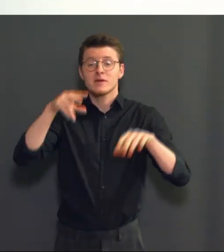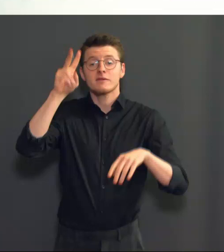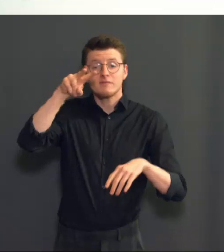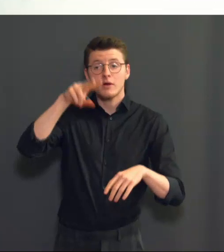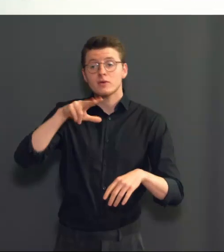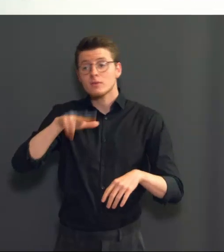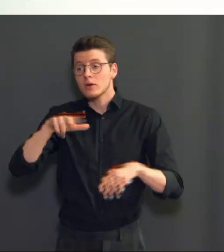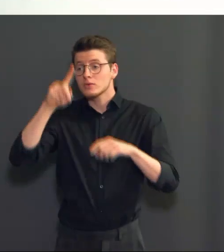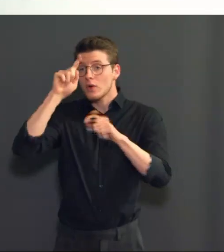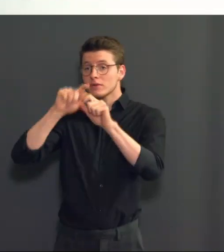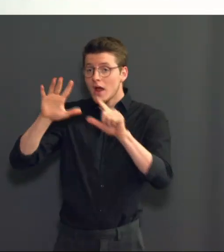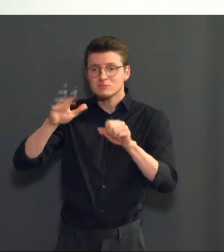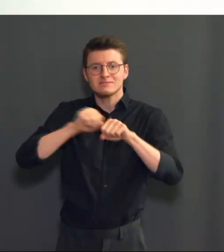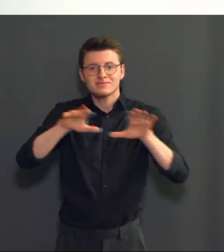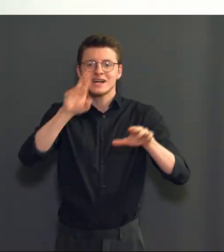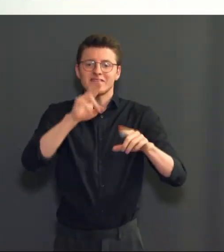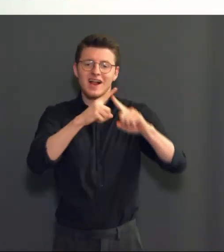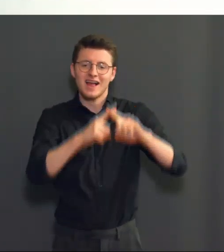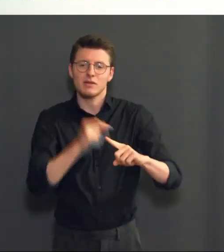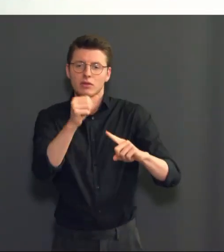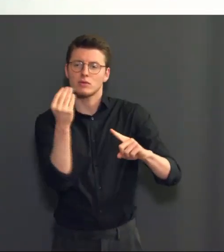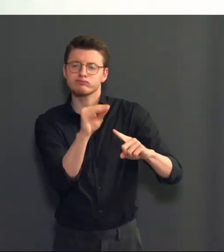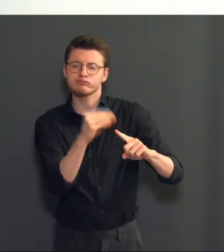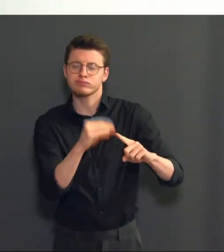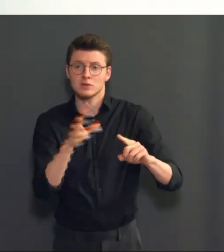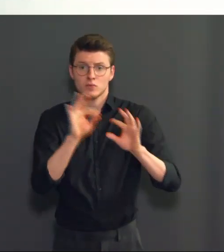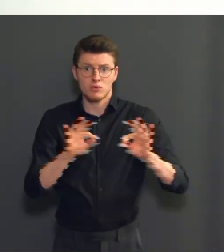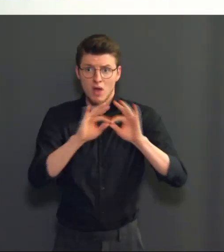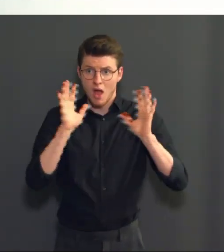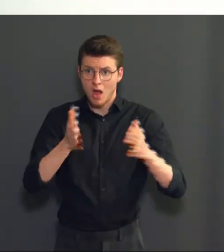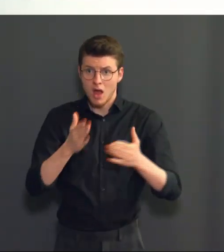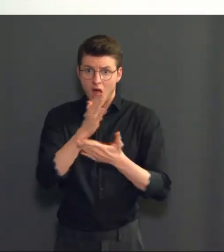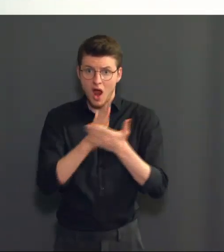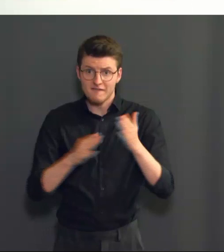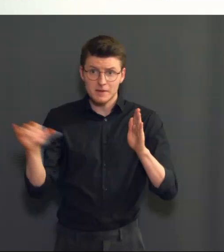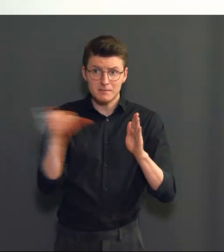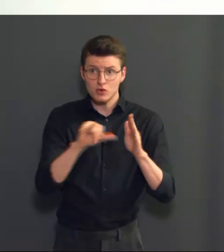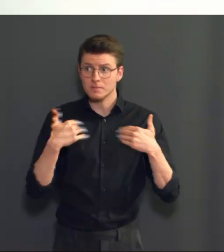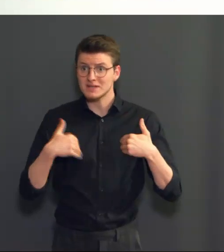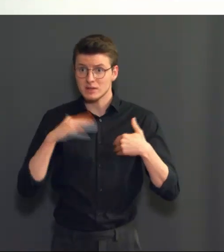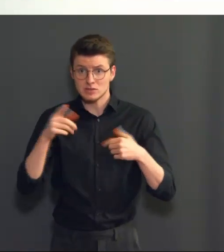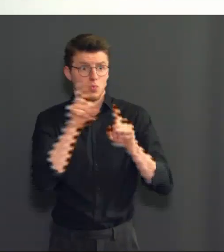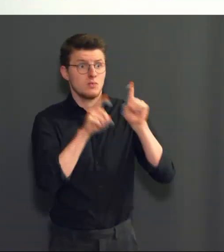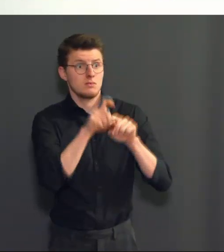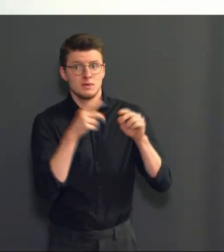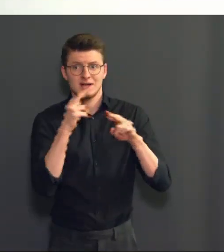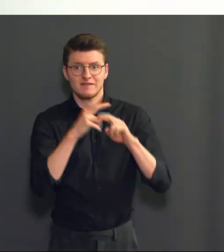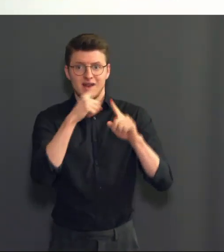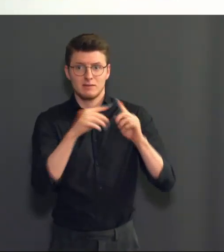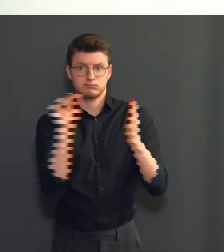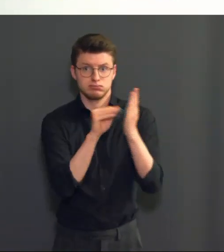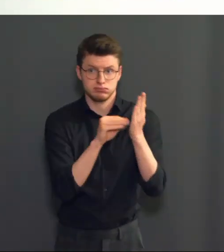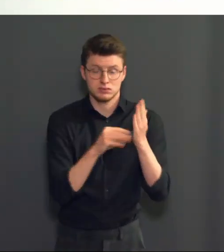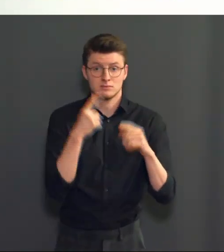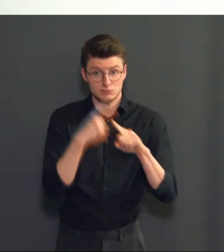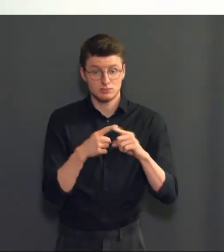Ondertussen zijn hierop 500.000 mensen geregistreerd en kregen er ruim 8000 invallers op die manier